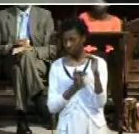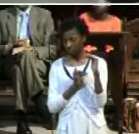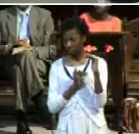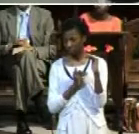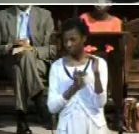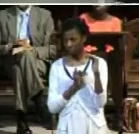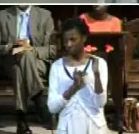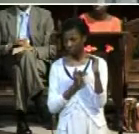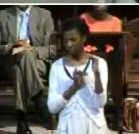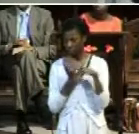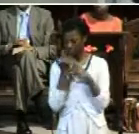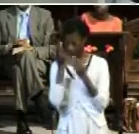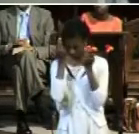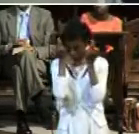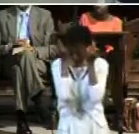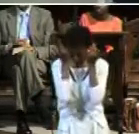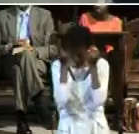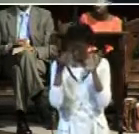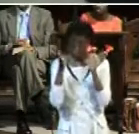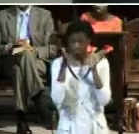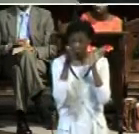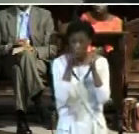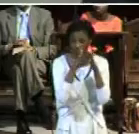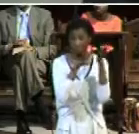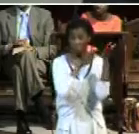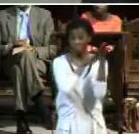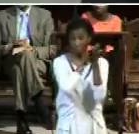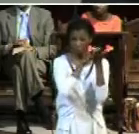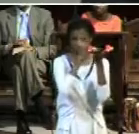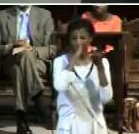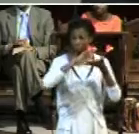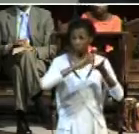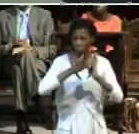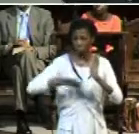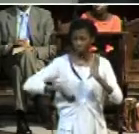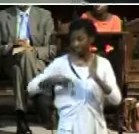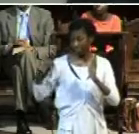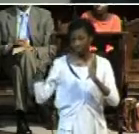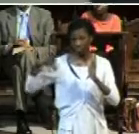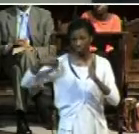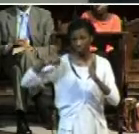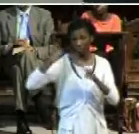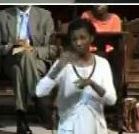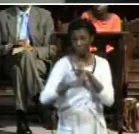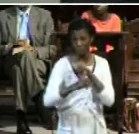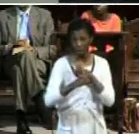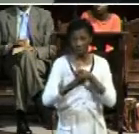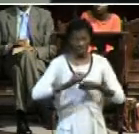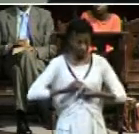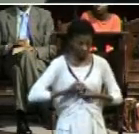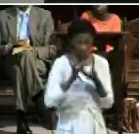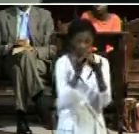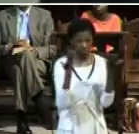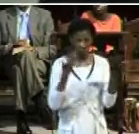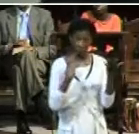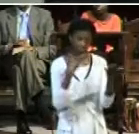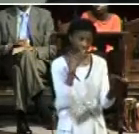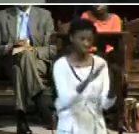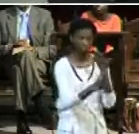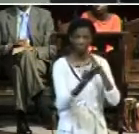Elle a demandé pardon pour tout ce qu'elle avait fait. Elle a exprimé sa